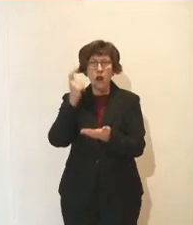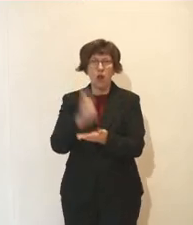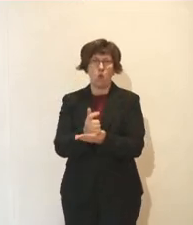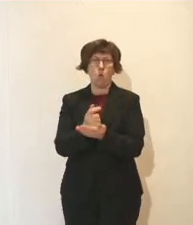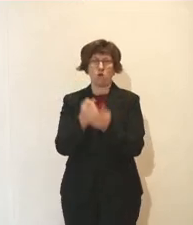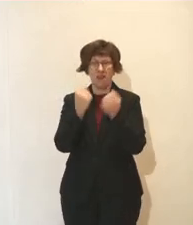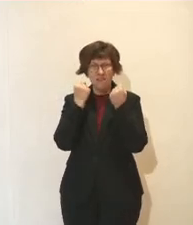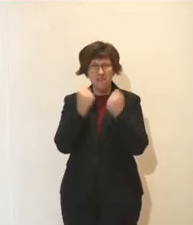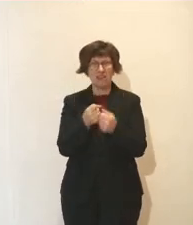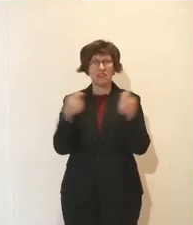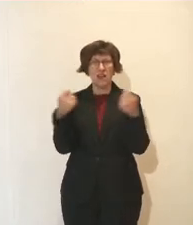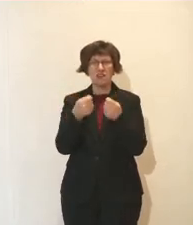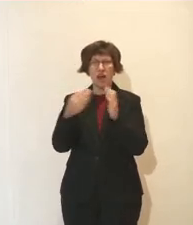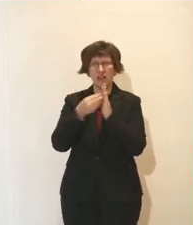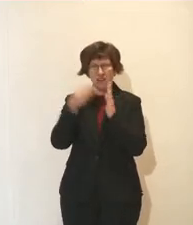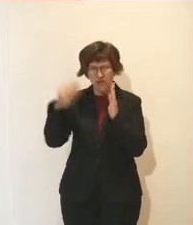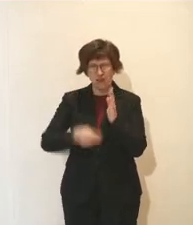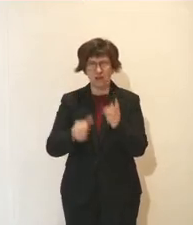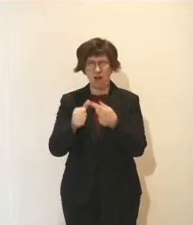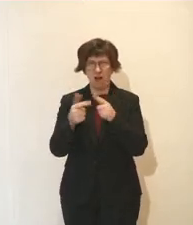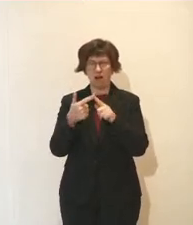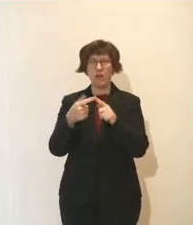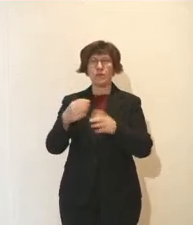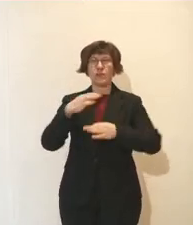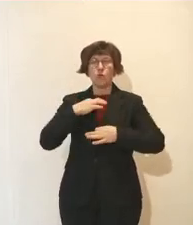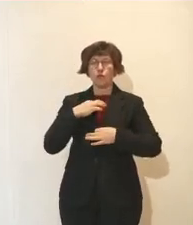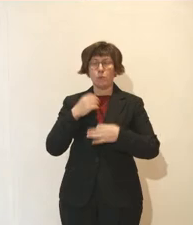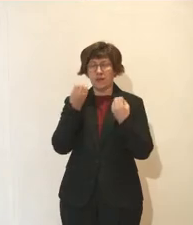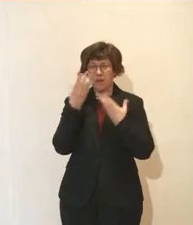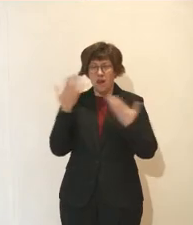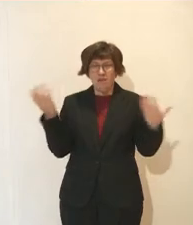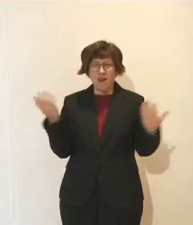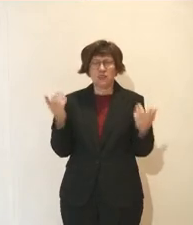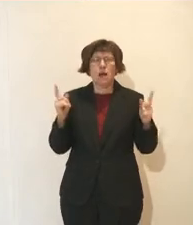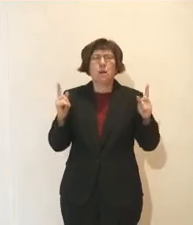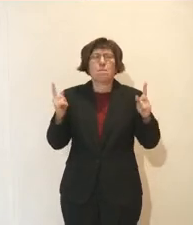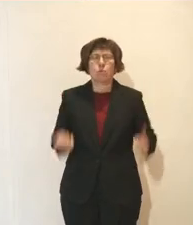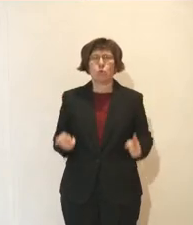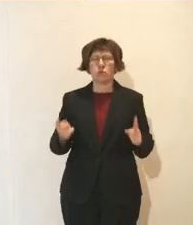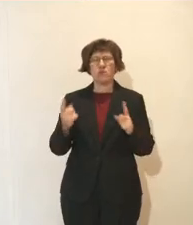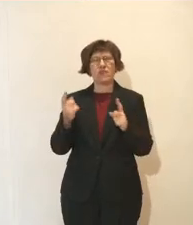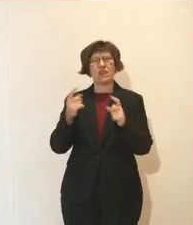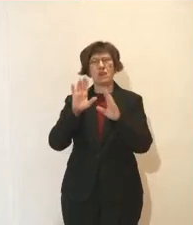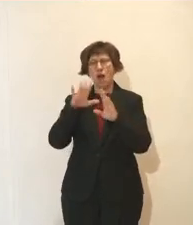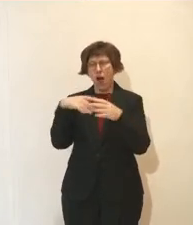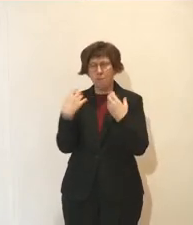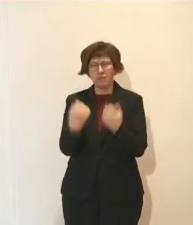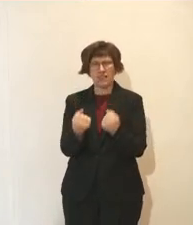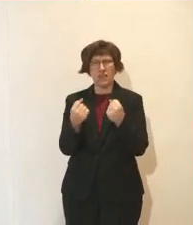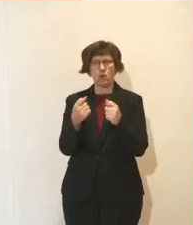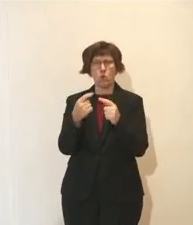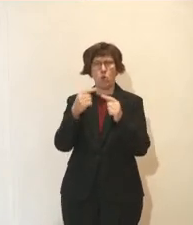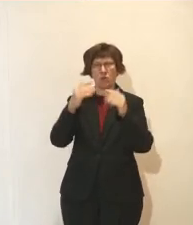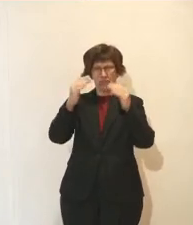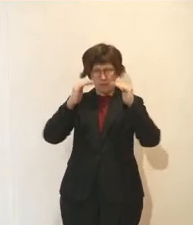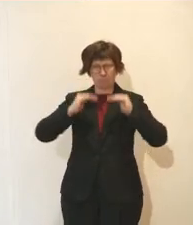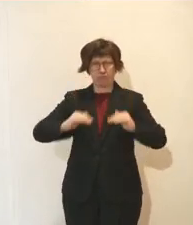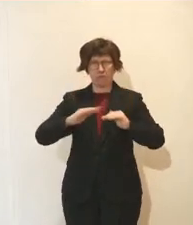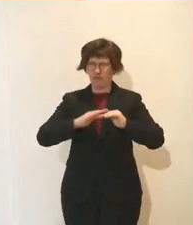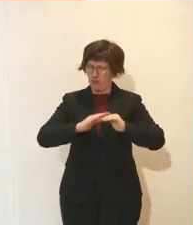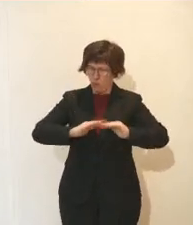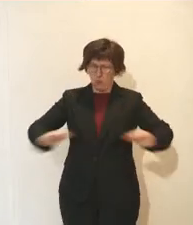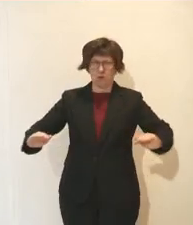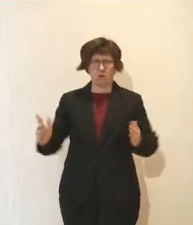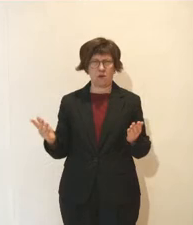verbindlichen tarifverträgen und eins ist für mich auch ganz klar es muss eine starke absicherung nach unten geben wir wollen